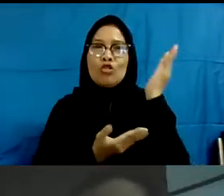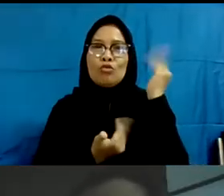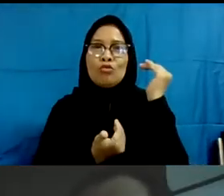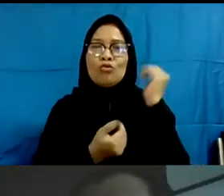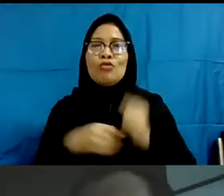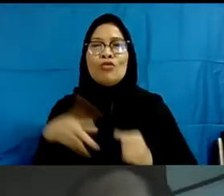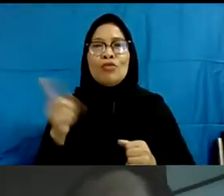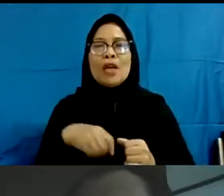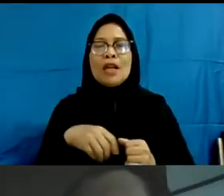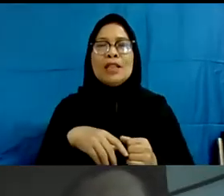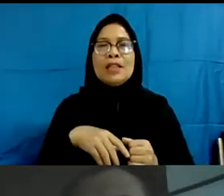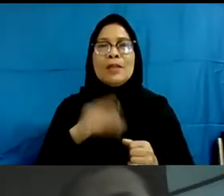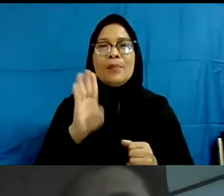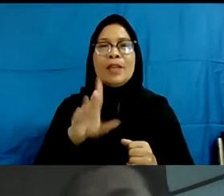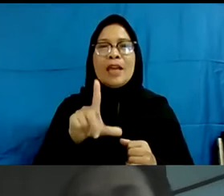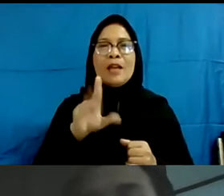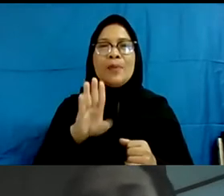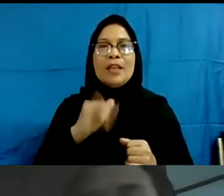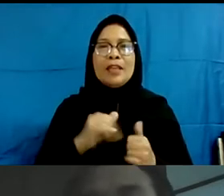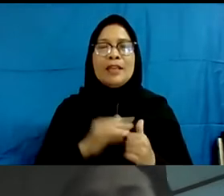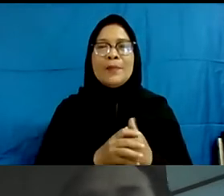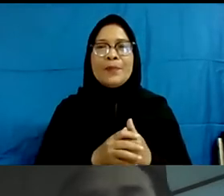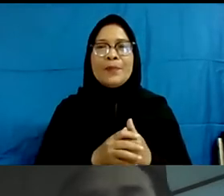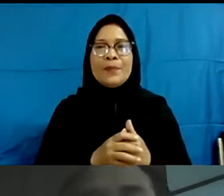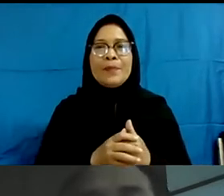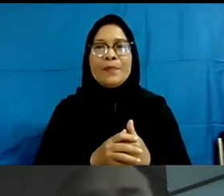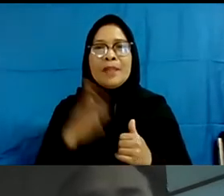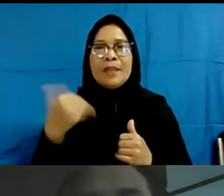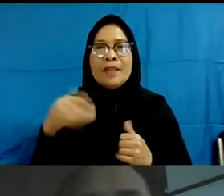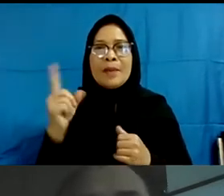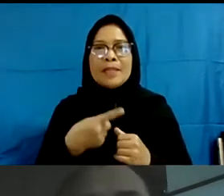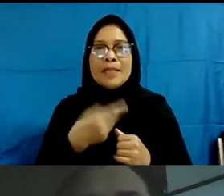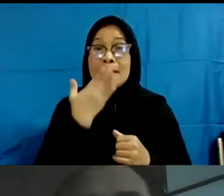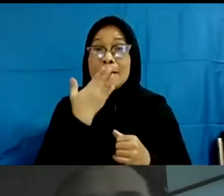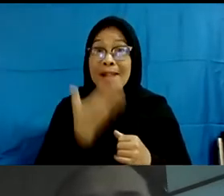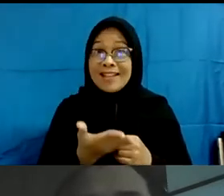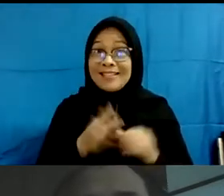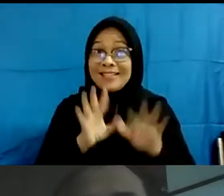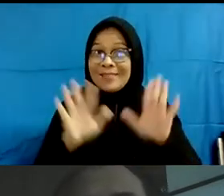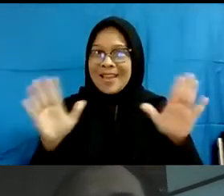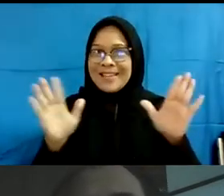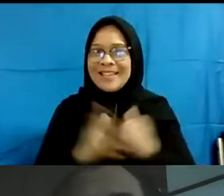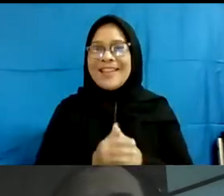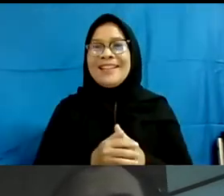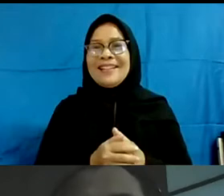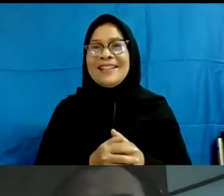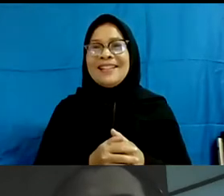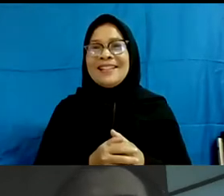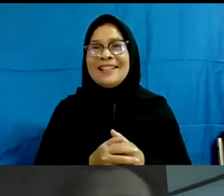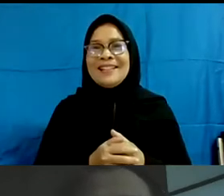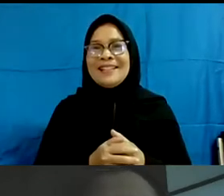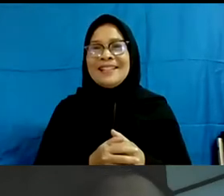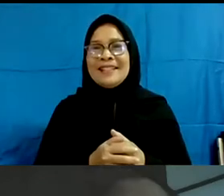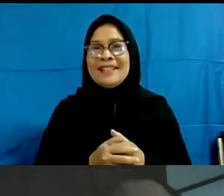Abioso dan juga dari Kementerian Sosial. Yang pasti terima kasih banyak Pak Isep, mohon izin saya mengucapkan terima kasih untuk